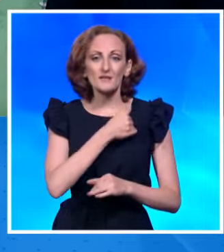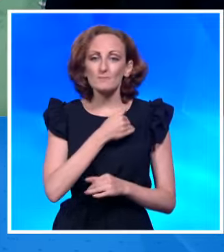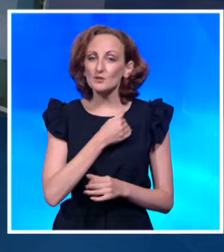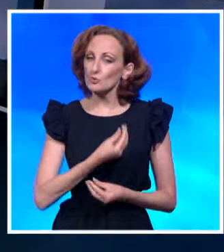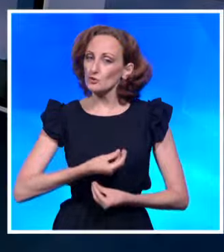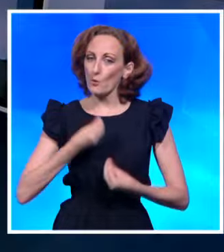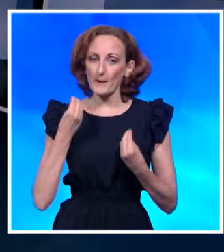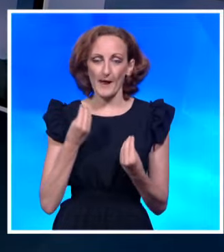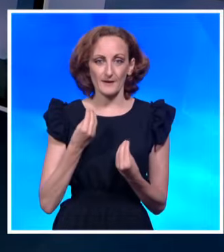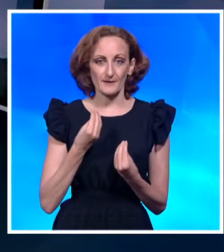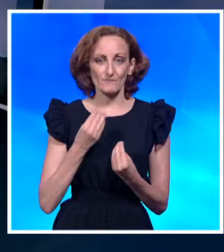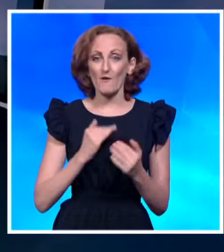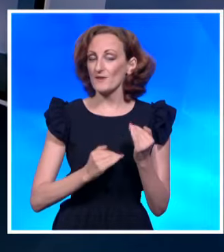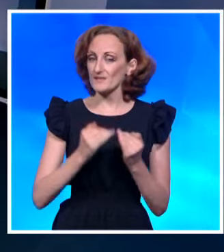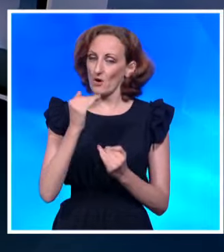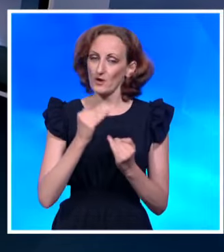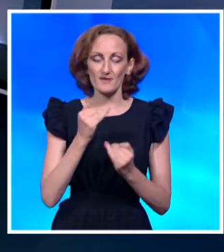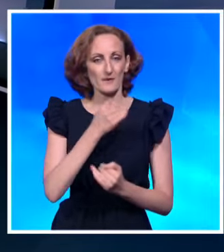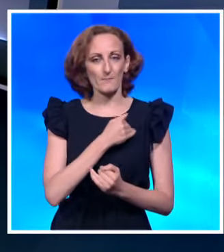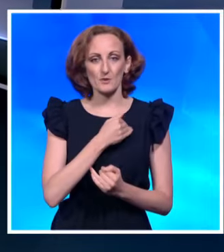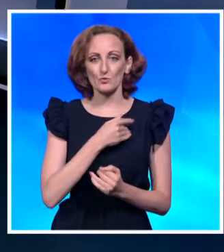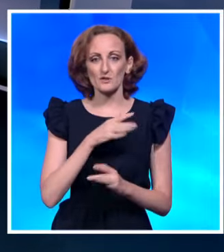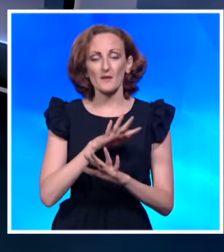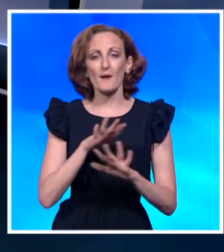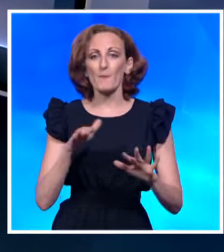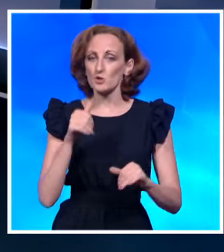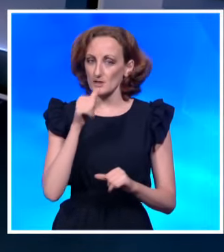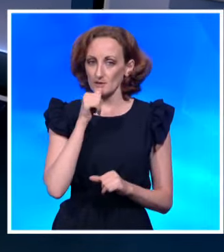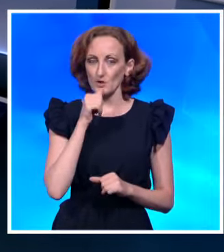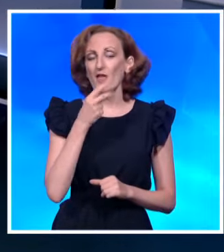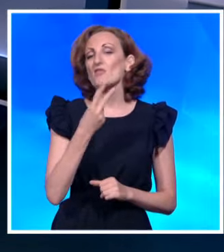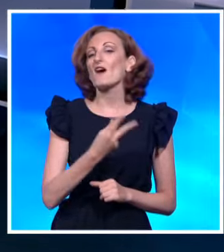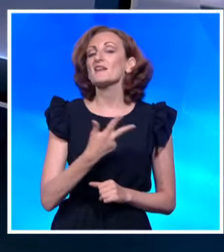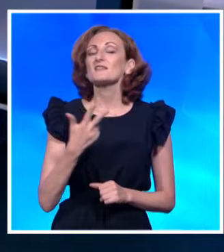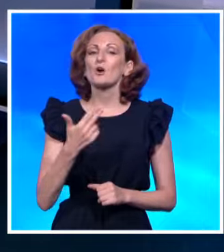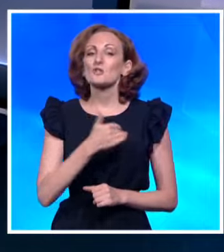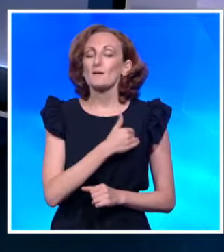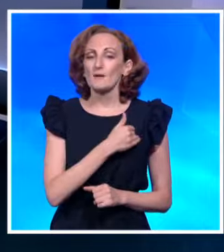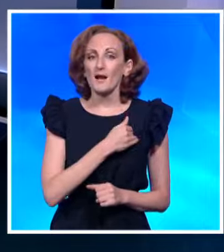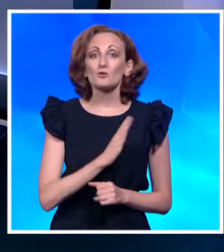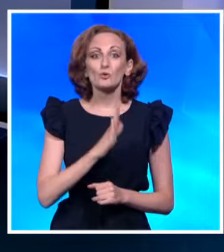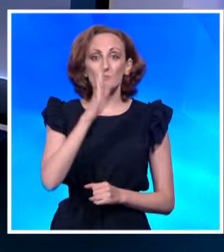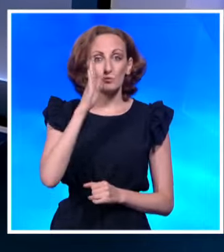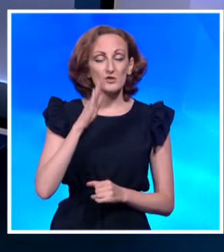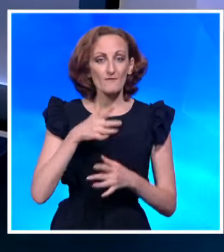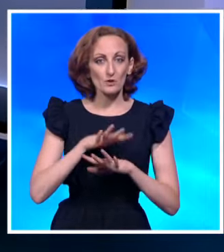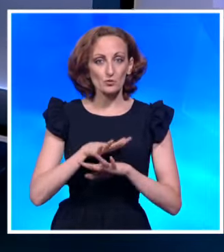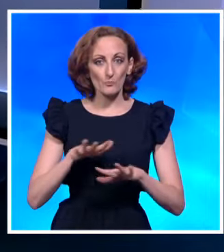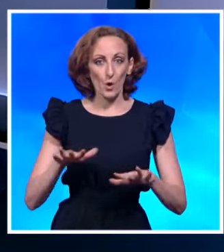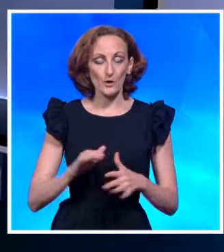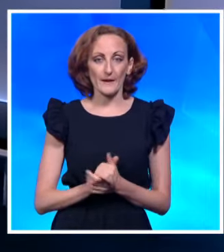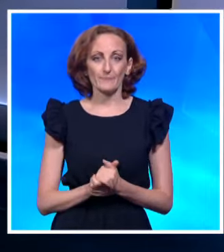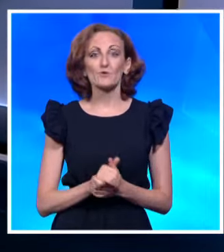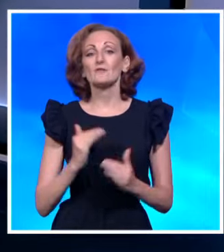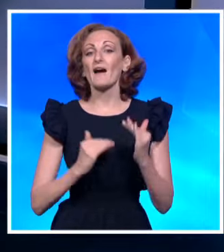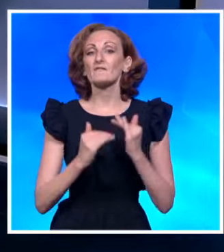Подходяща ли е? Доста висока. Температурата на морската вода 28 градуса, дори по Северното Черноморие. Това наистина е изключително